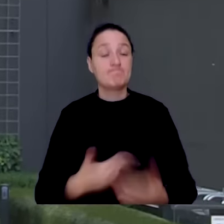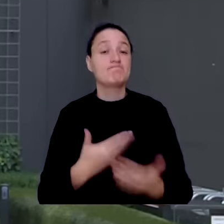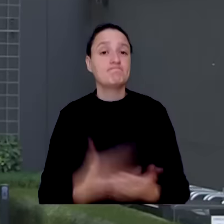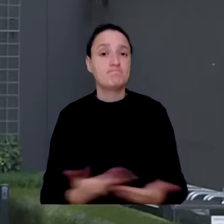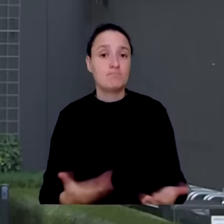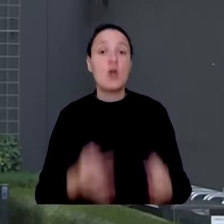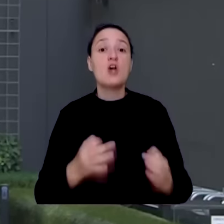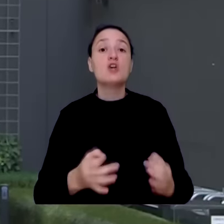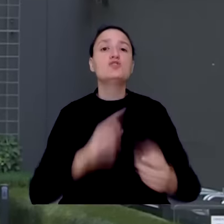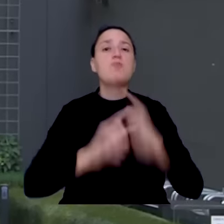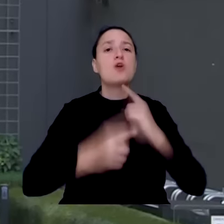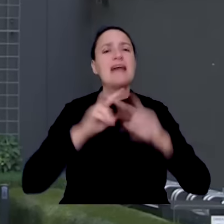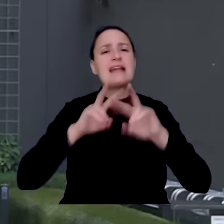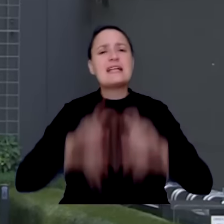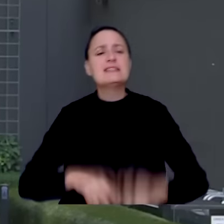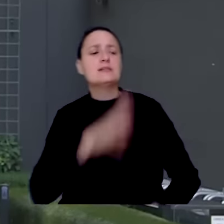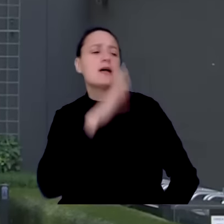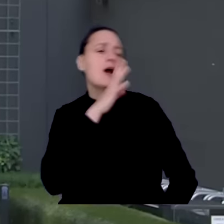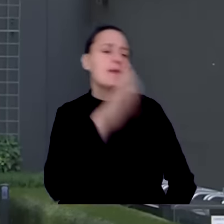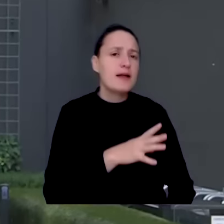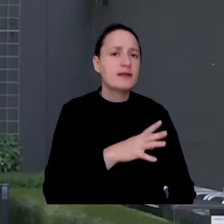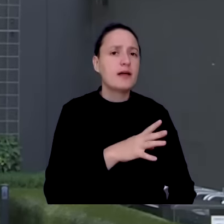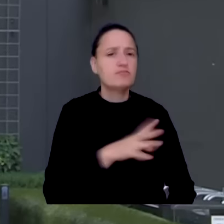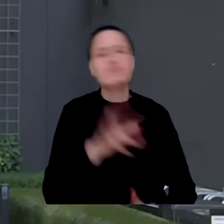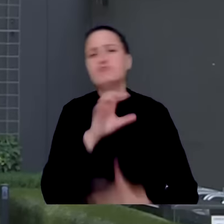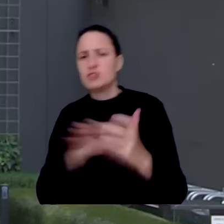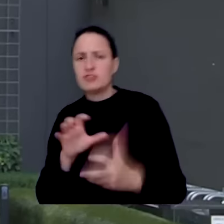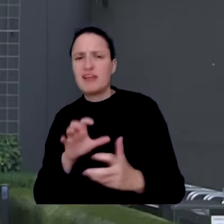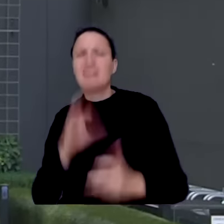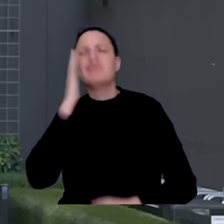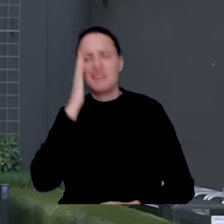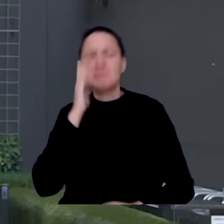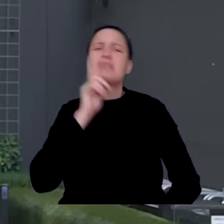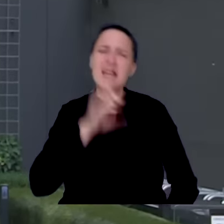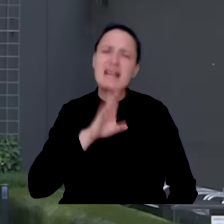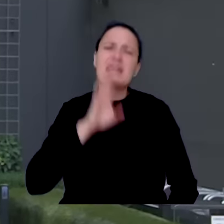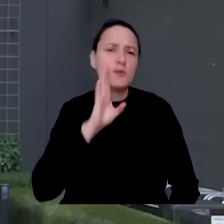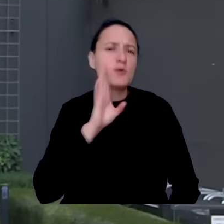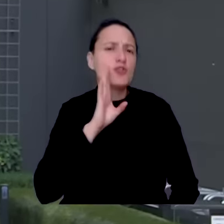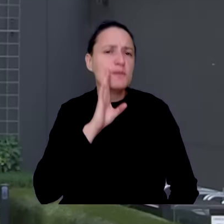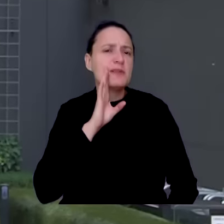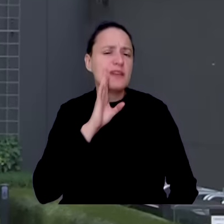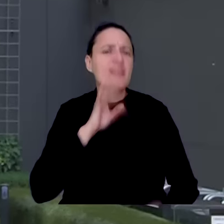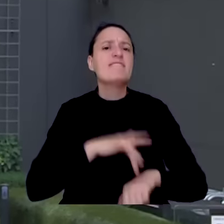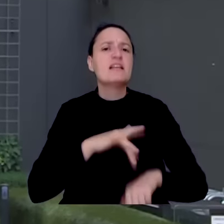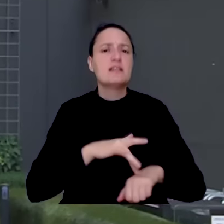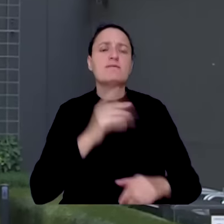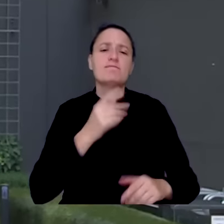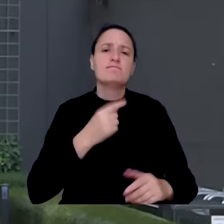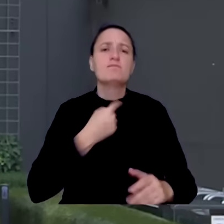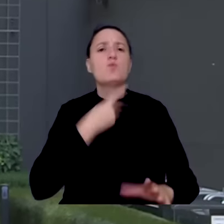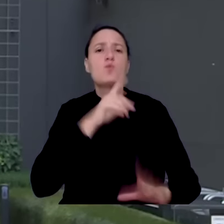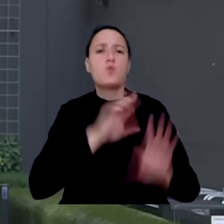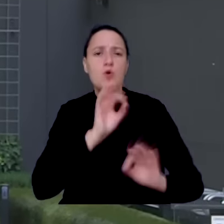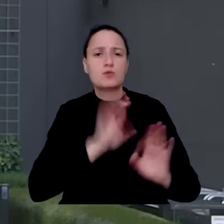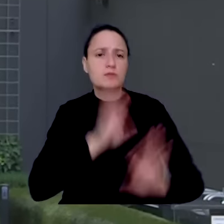analitycy polityczni w Stanach Zjednoczonych i na całym świecie wiedzą, że najprawdopodobniej wynik wyborów prezydenckich w USA, który ma znaczenie dla